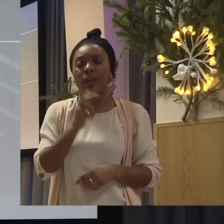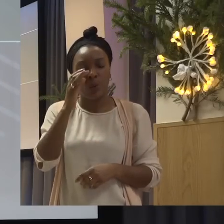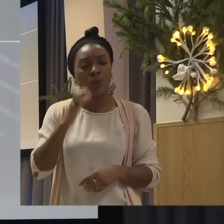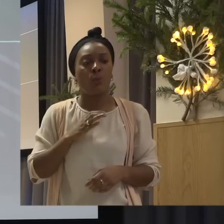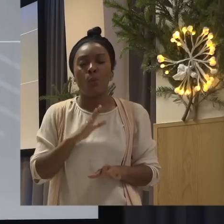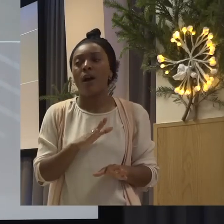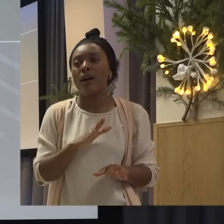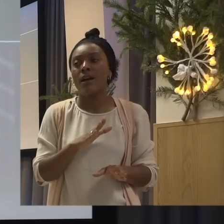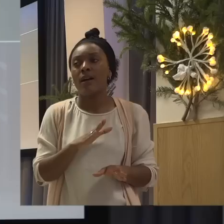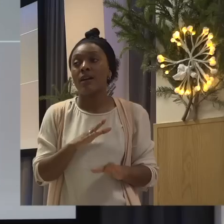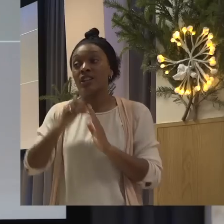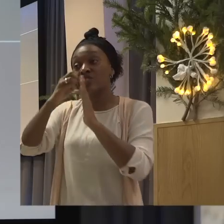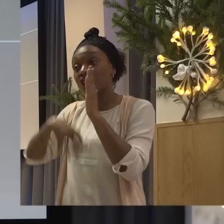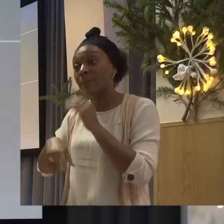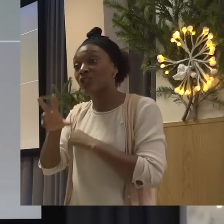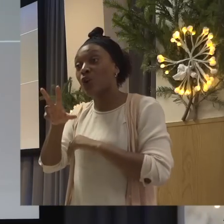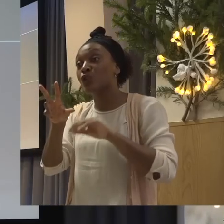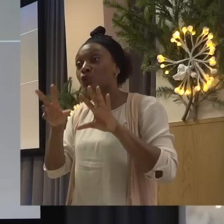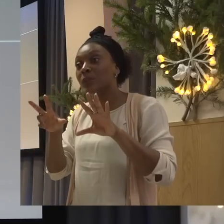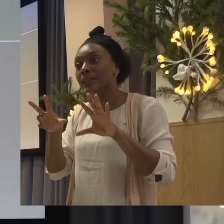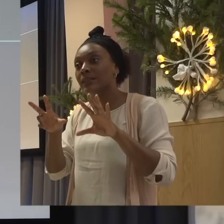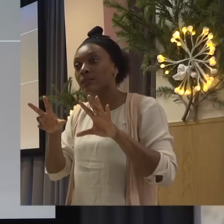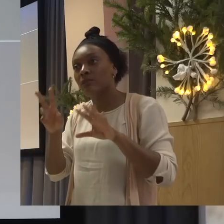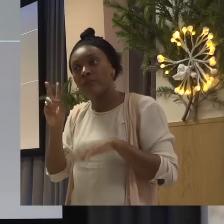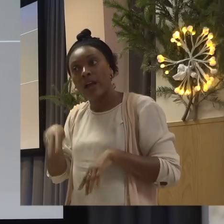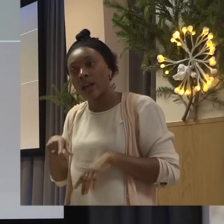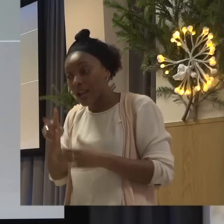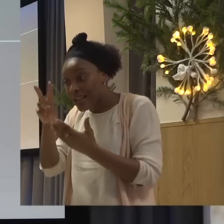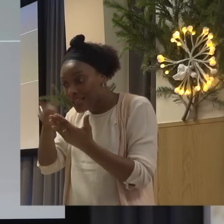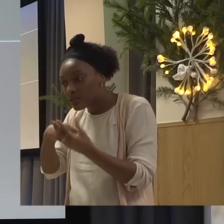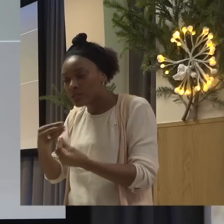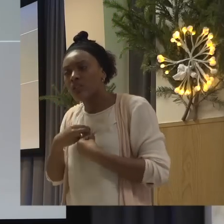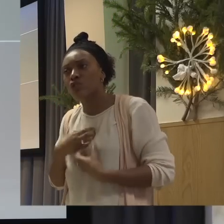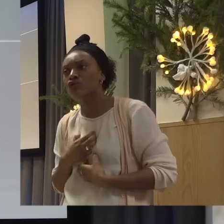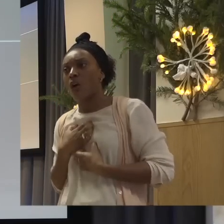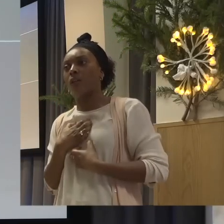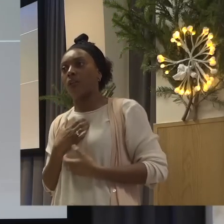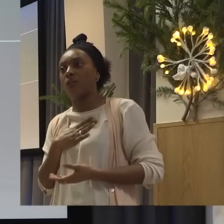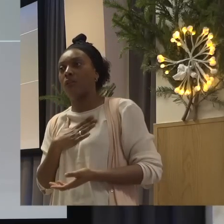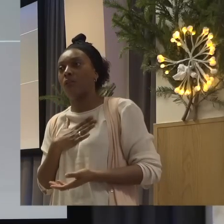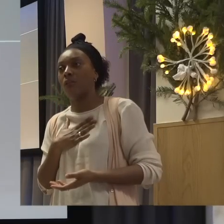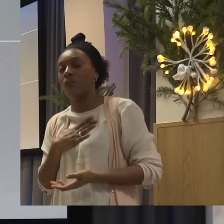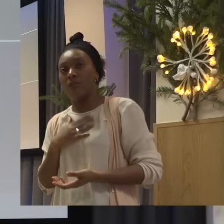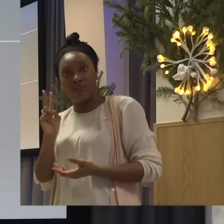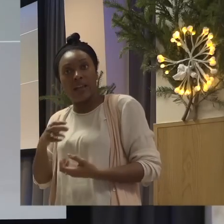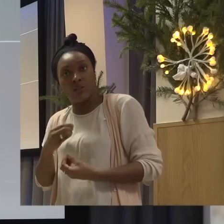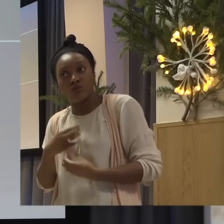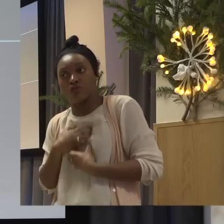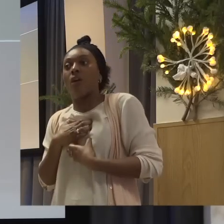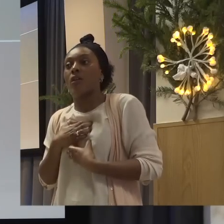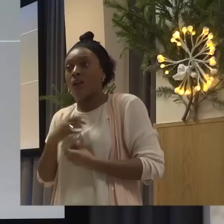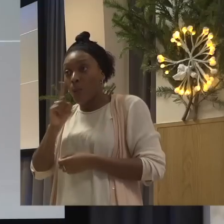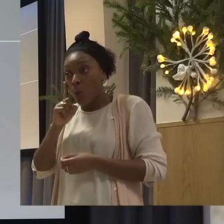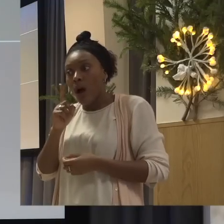Et le chapitre 38, frères et sœurs, est plus un choc pour ma foi. Il ne m'aide pas beaucoup. Parce que Job, avec des